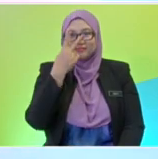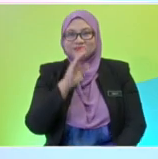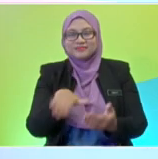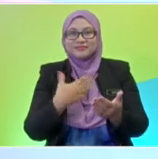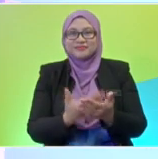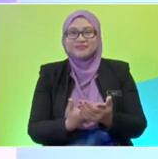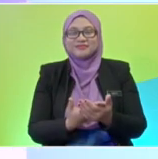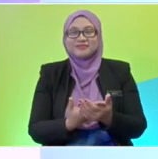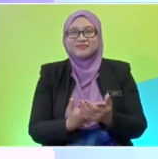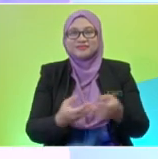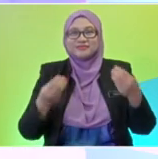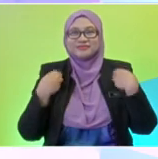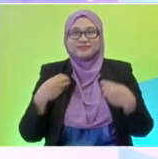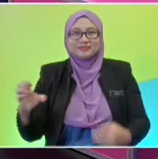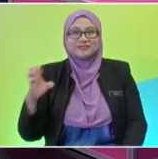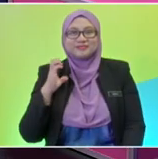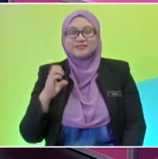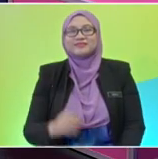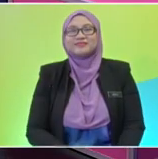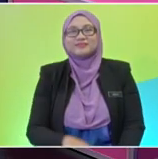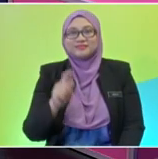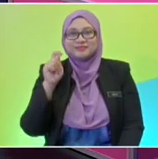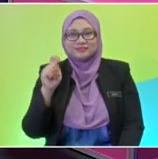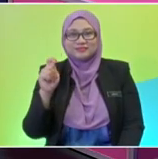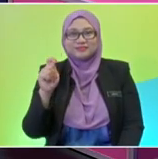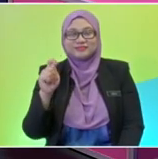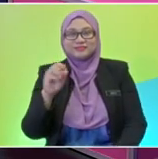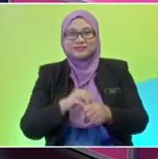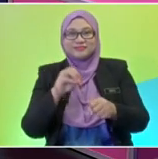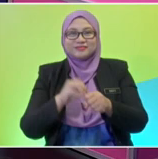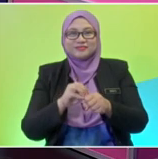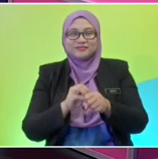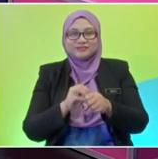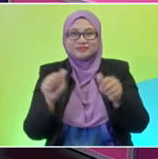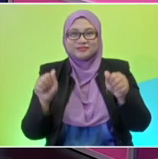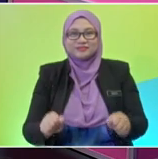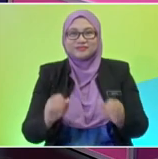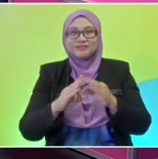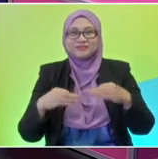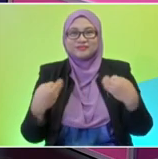yang kita akan belajar hari ini toleransi dalam kalangan ahli keluarga